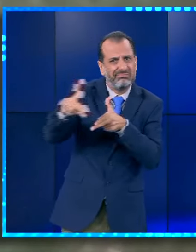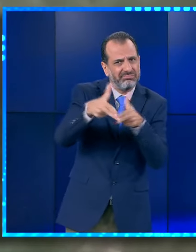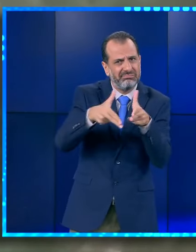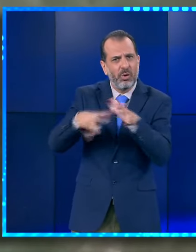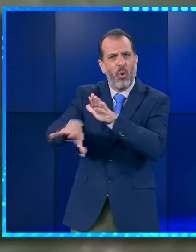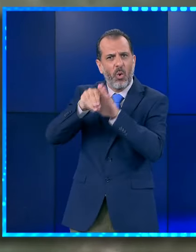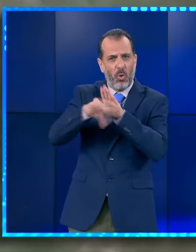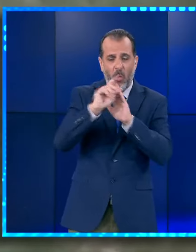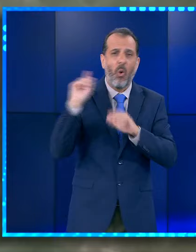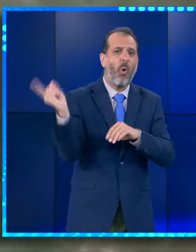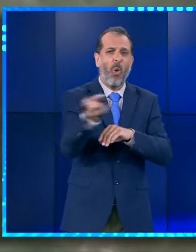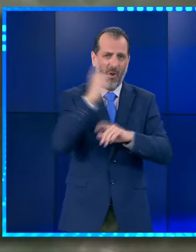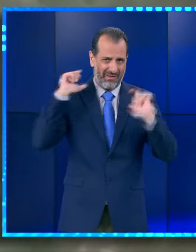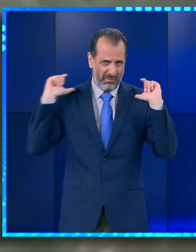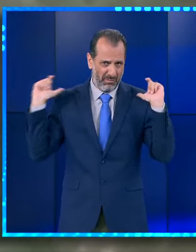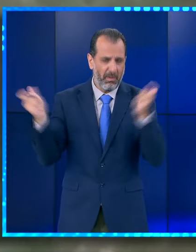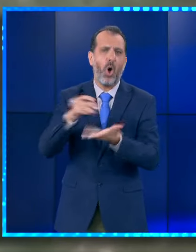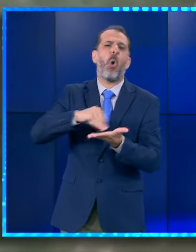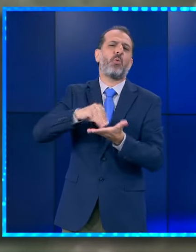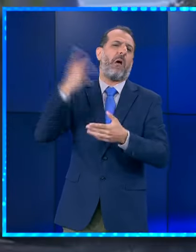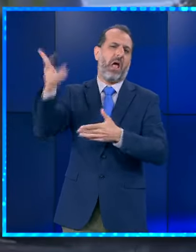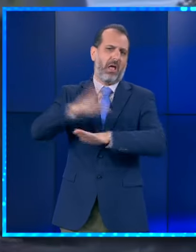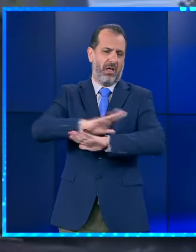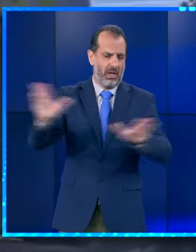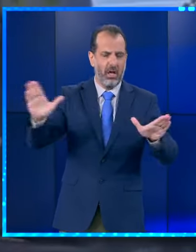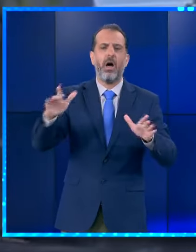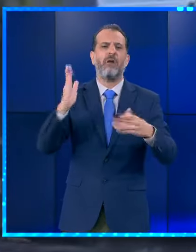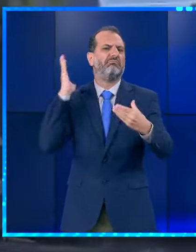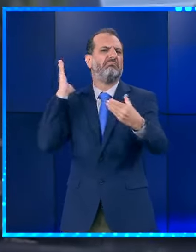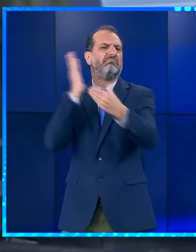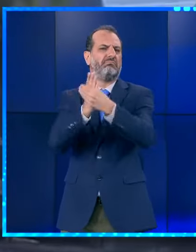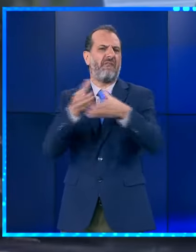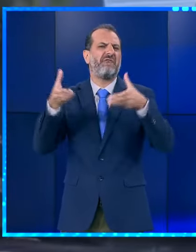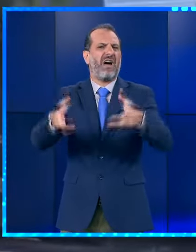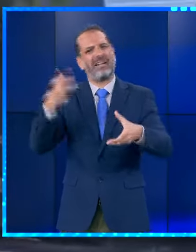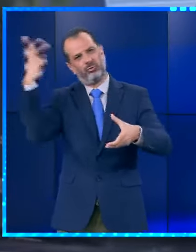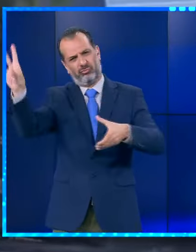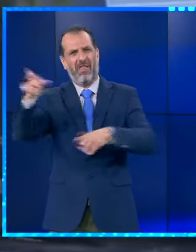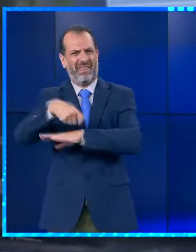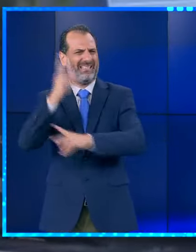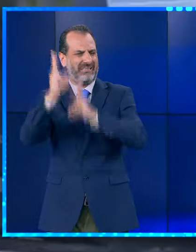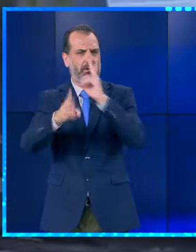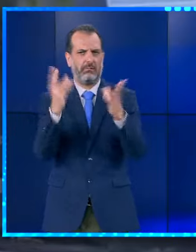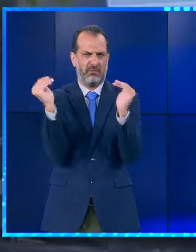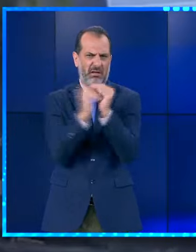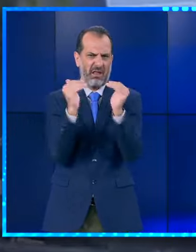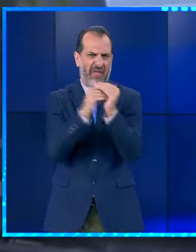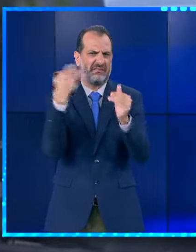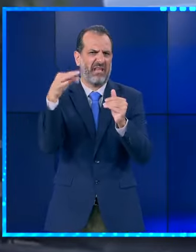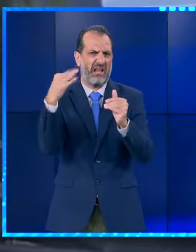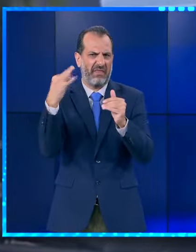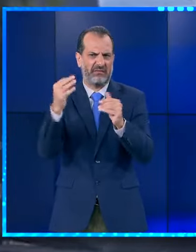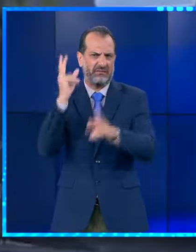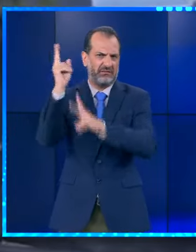συλληφθέντες είναι Ρωμά. Μάλιστα. Ενώ στην δικογραφία που είναι πολλών χιλιάδων σελίδων εμπλέκονται